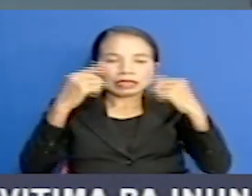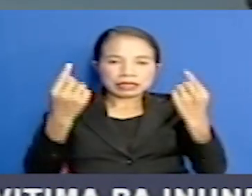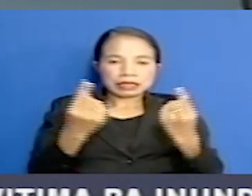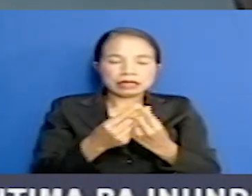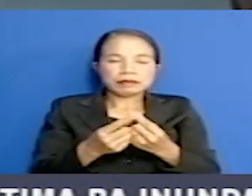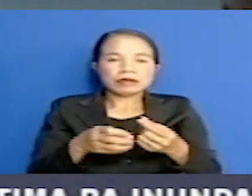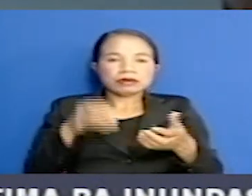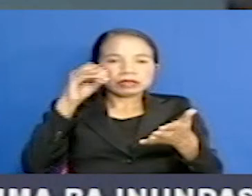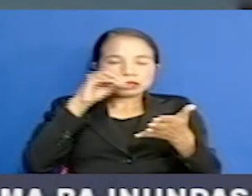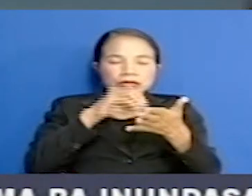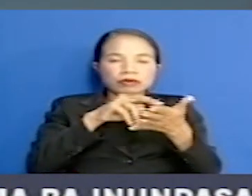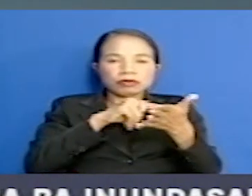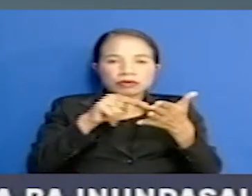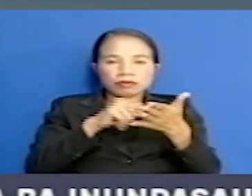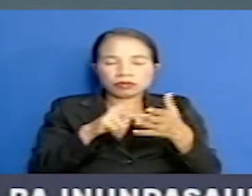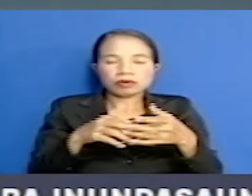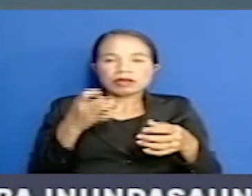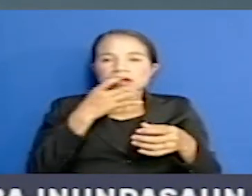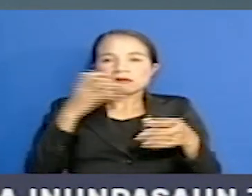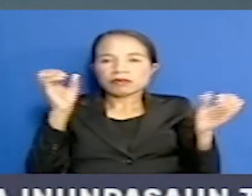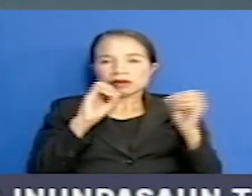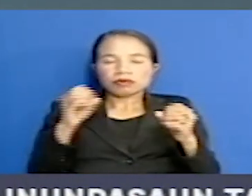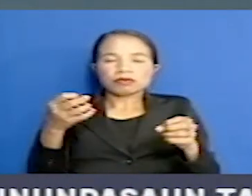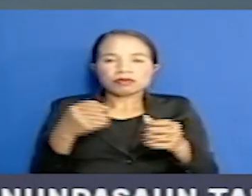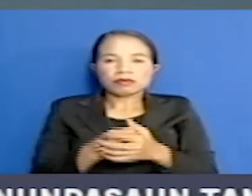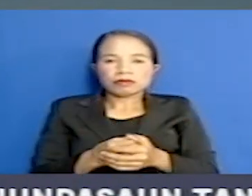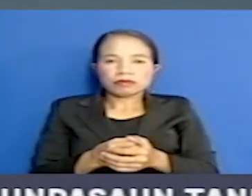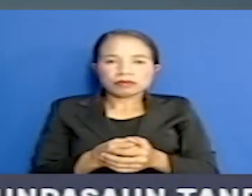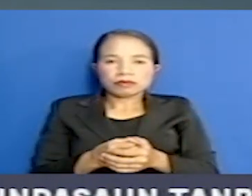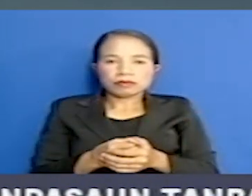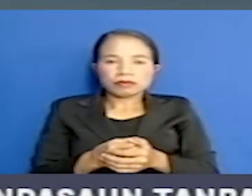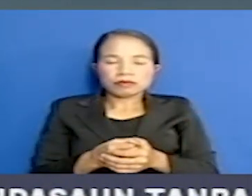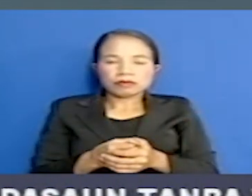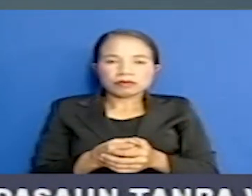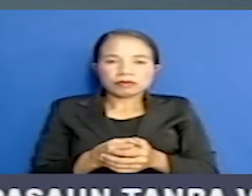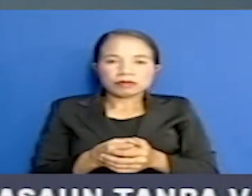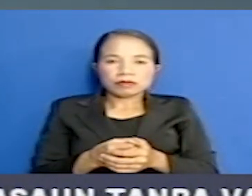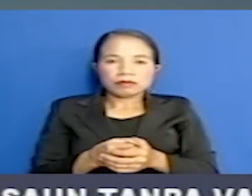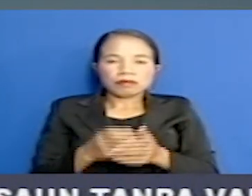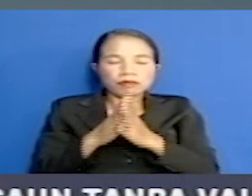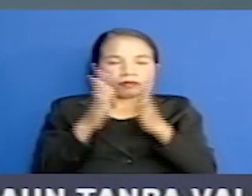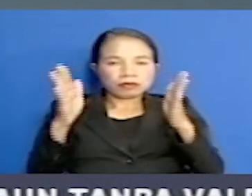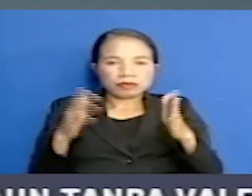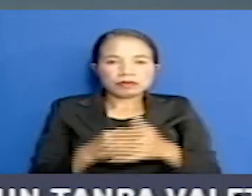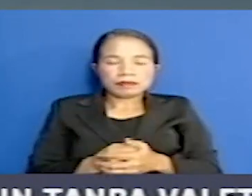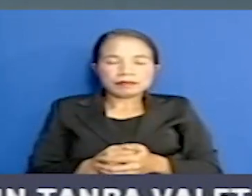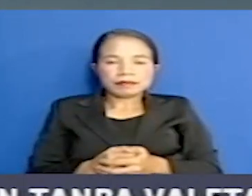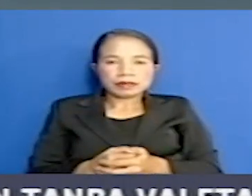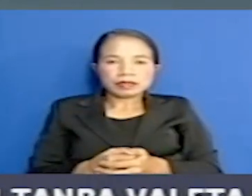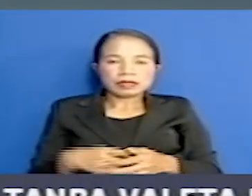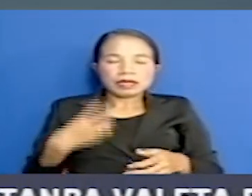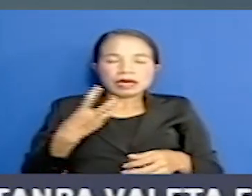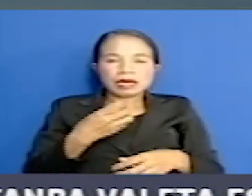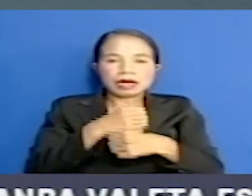Ene ahi la forsa, 124 de tantong Uang kita sahul liga pak manager, ho hanya supervisor, i halo